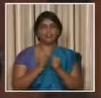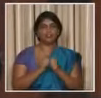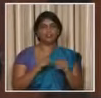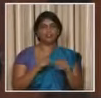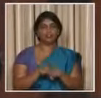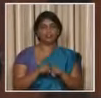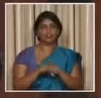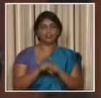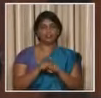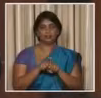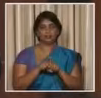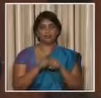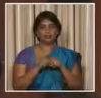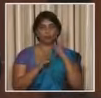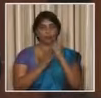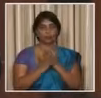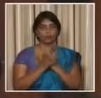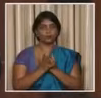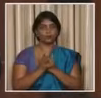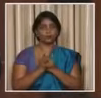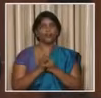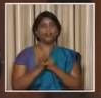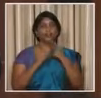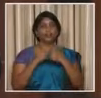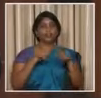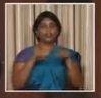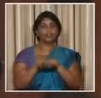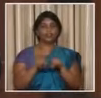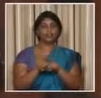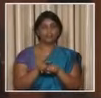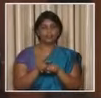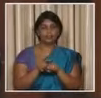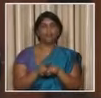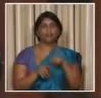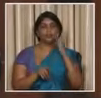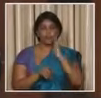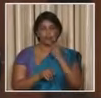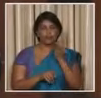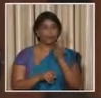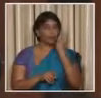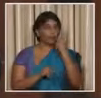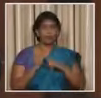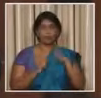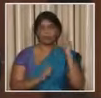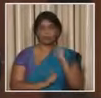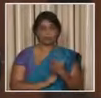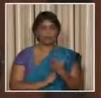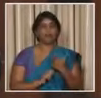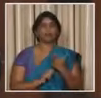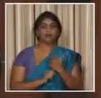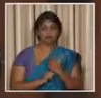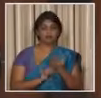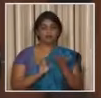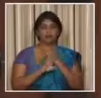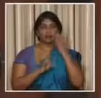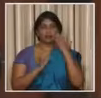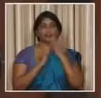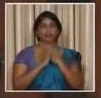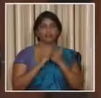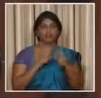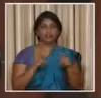පුරවැසියෝ කැසිනෝ එකක් යනකොට ඇතුළට යනකොට විතරයි ඩොලර් 50ක බද්දක් ගෙවන්න ඕනේ විදේශිකයෝ රුපියලක්වත් ගෙවන්න ඕනේ නැහැ එතකොට මීට කලින් පනතේ